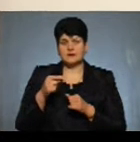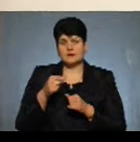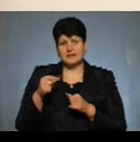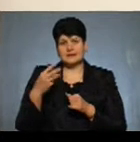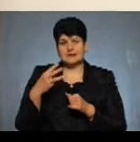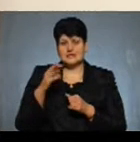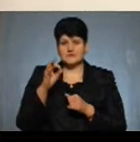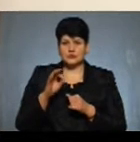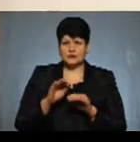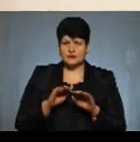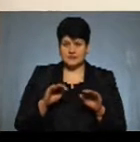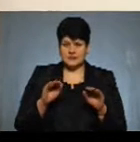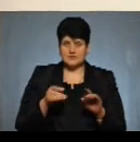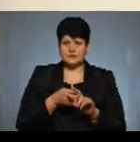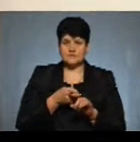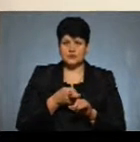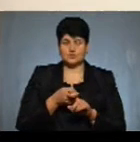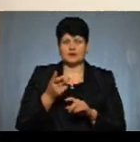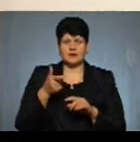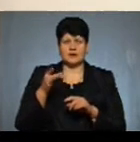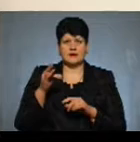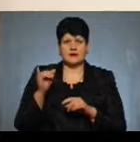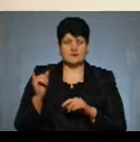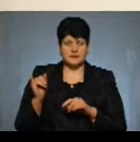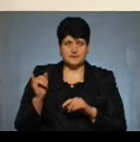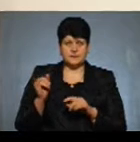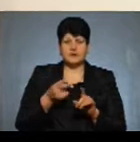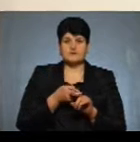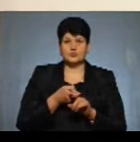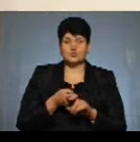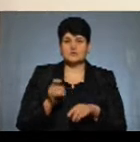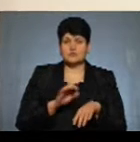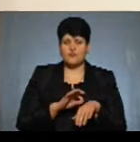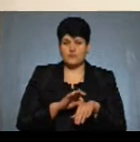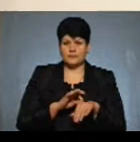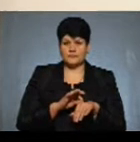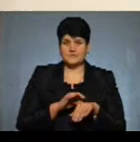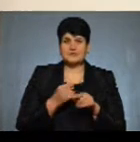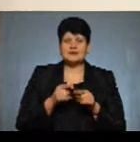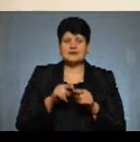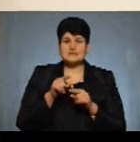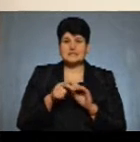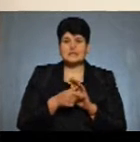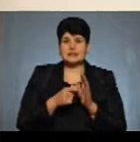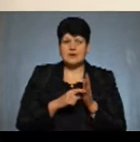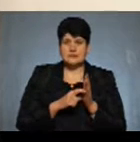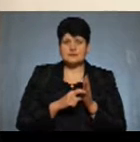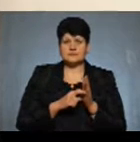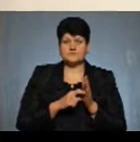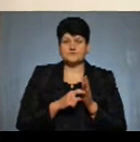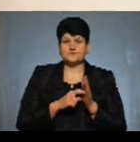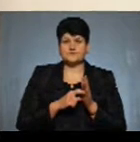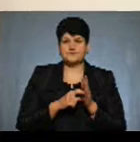20-30% дітей, але з приводу гострих респіраторних вірусних інфекцій, тобто з приводу захворювання, такий клас